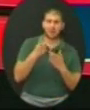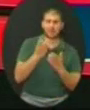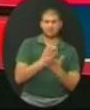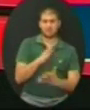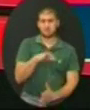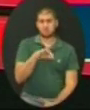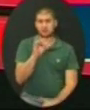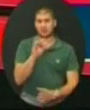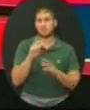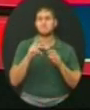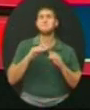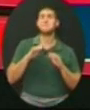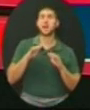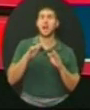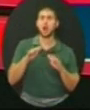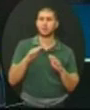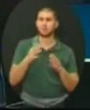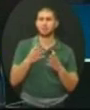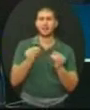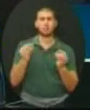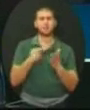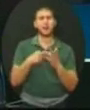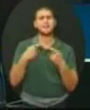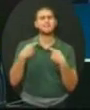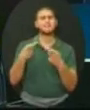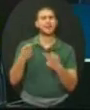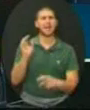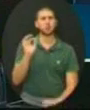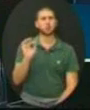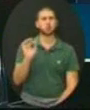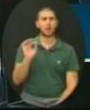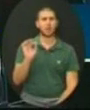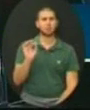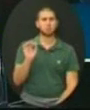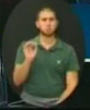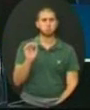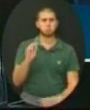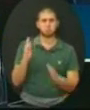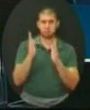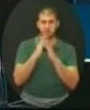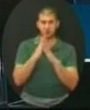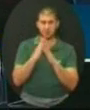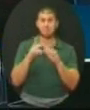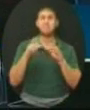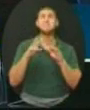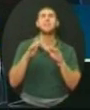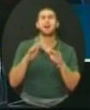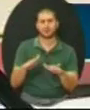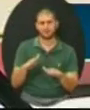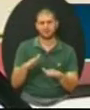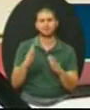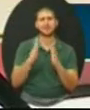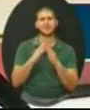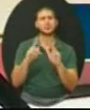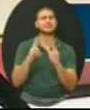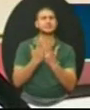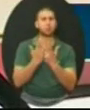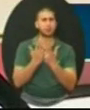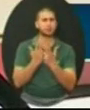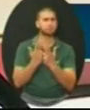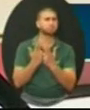אותם מיליונים שהלכו לאיבוד בעקבות מכירתם של הדירות של... מה מיליונים? מיליארדים. בדיור הציבורי,